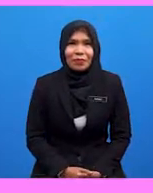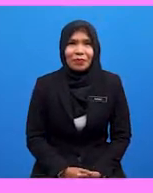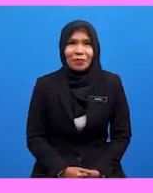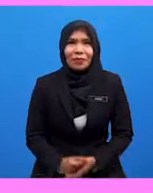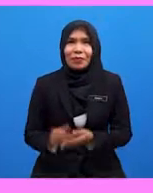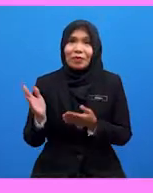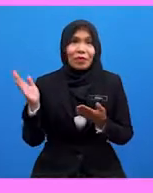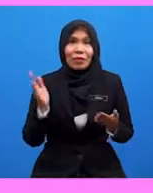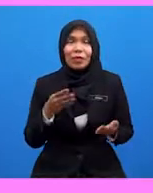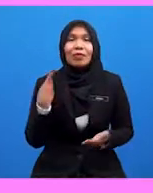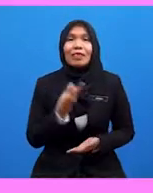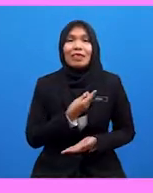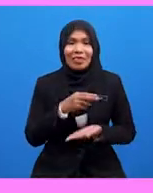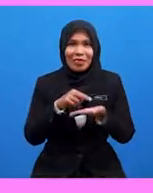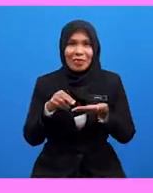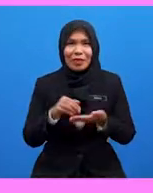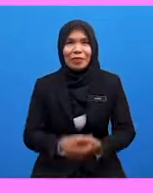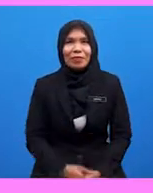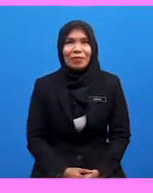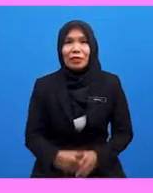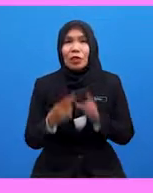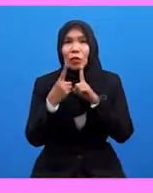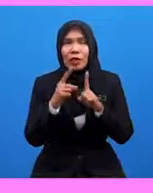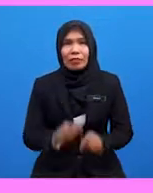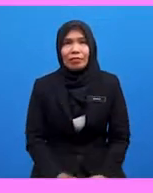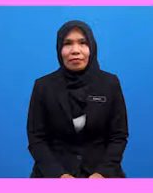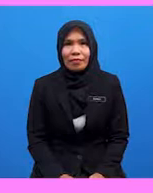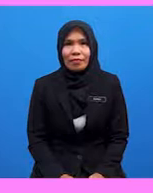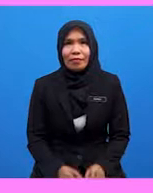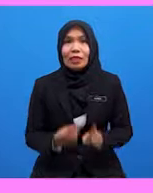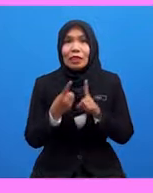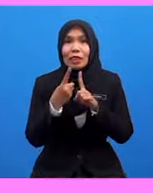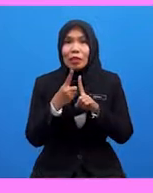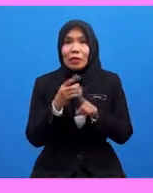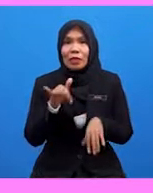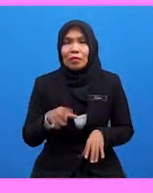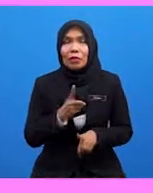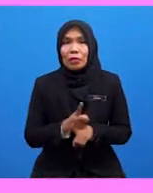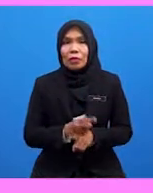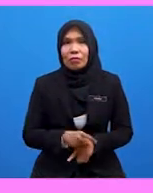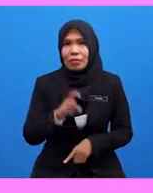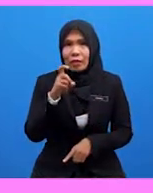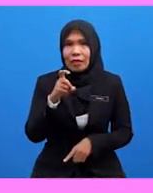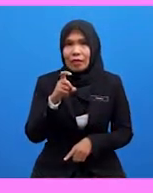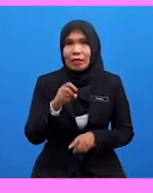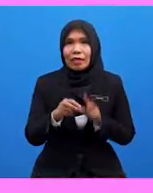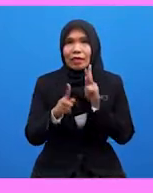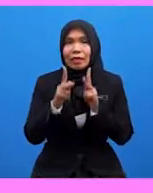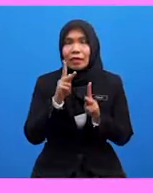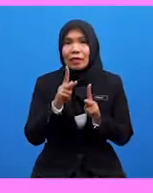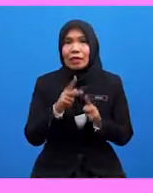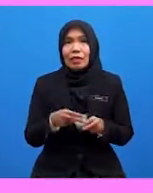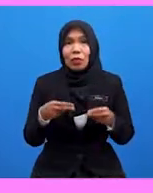Jom kita semak jawapan. Jawapan yang tepat adalah seperti yang tertera. X ialah kata